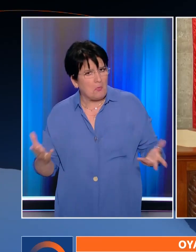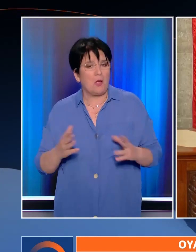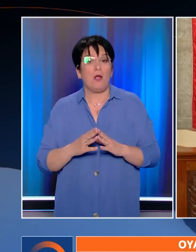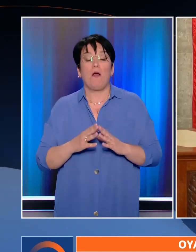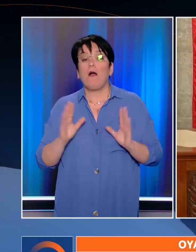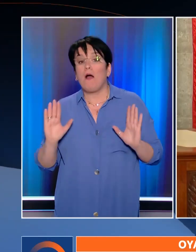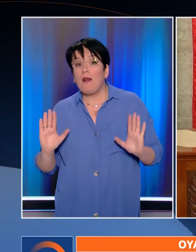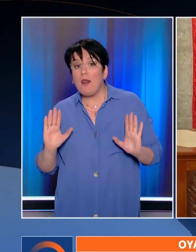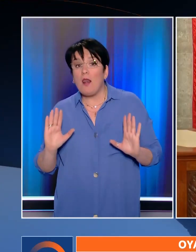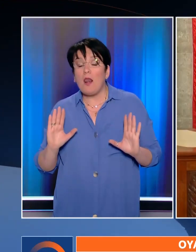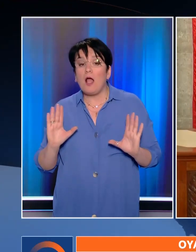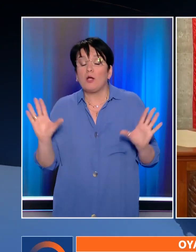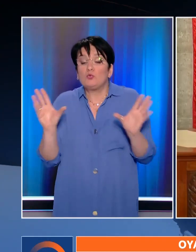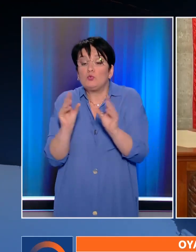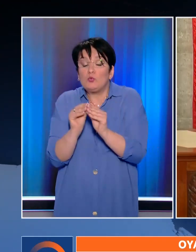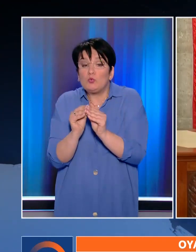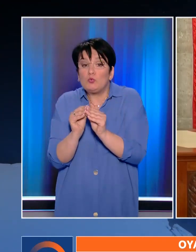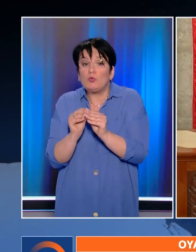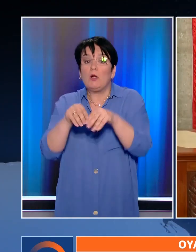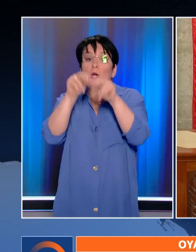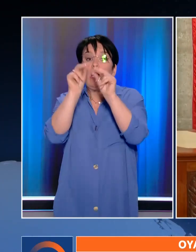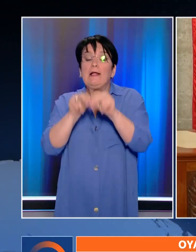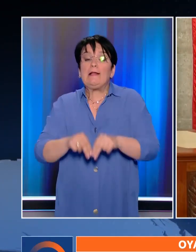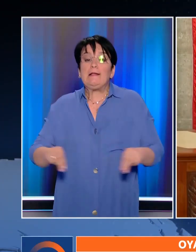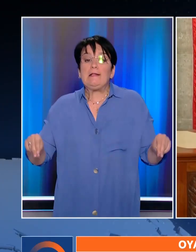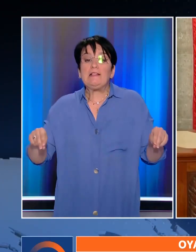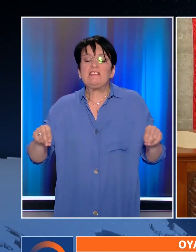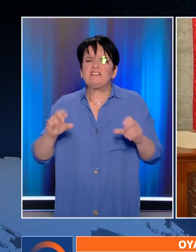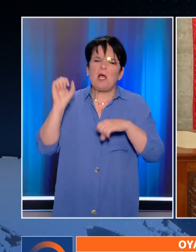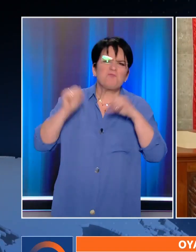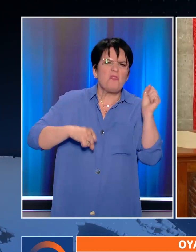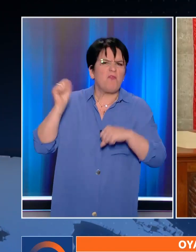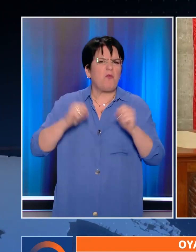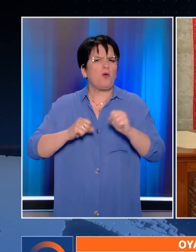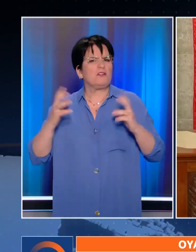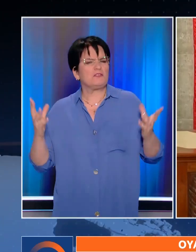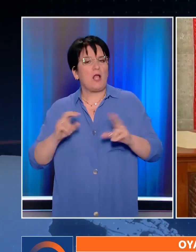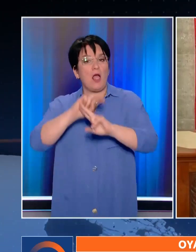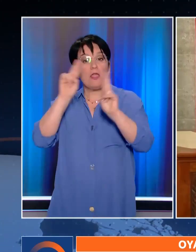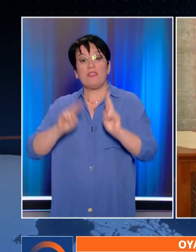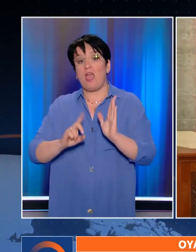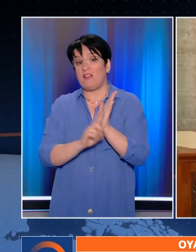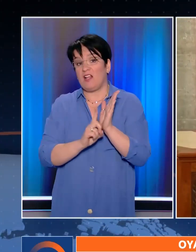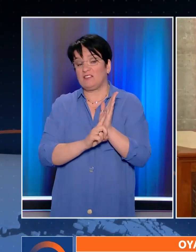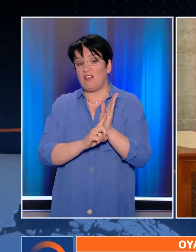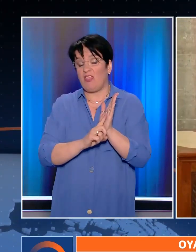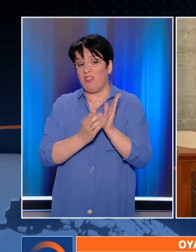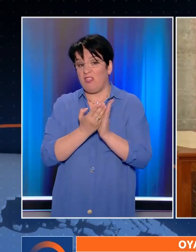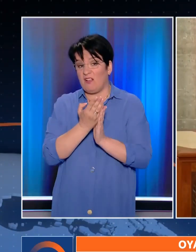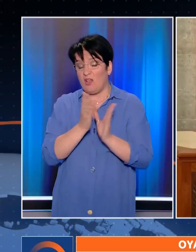μόνο ένα πλαίσιο για την επίλυση των όποιων τυχών διαφορών. Το διεθνές δίκαιο